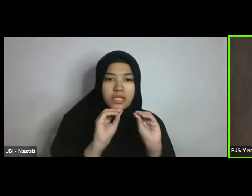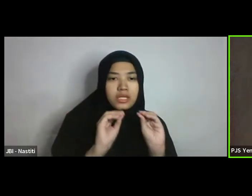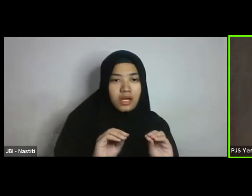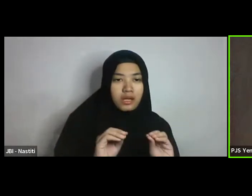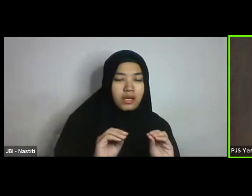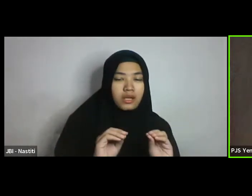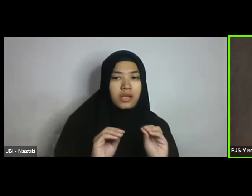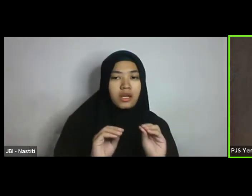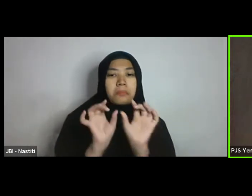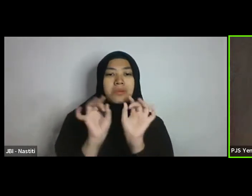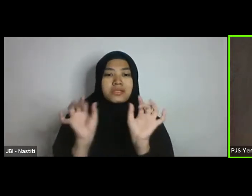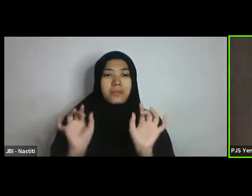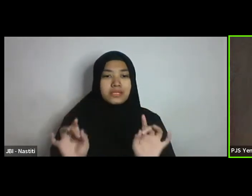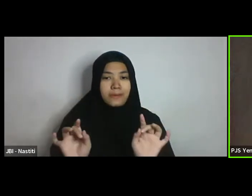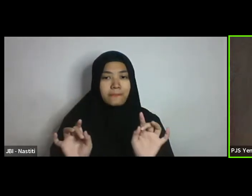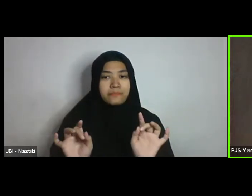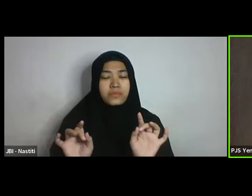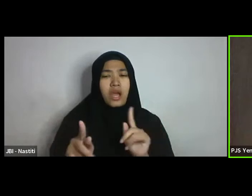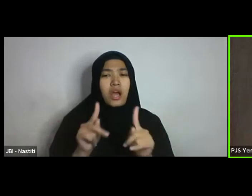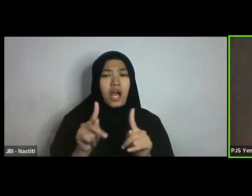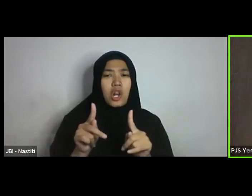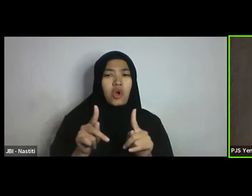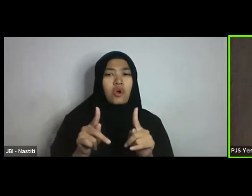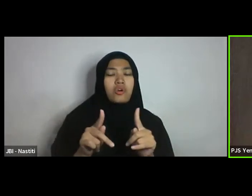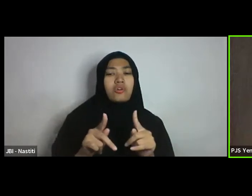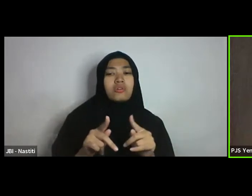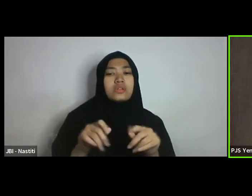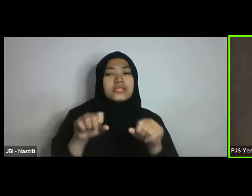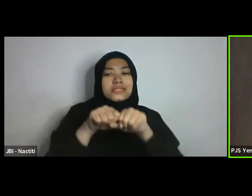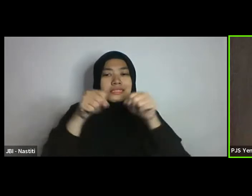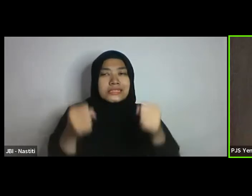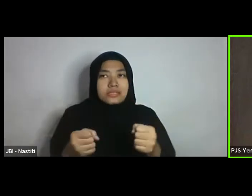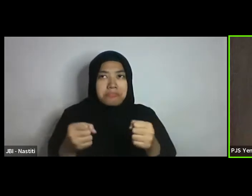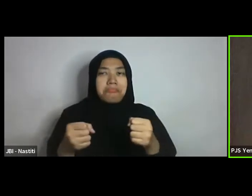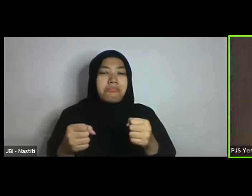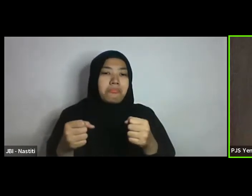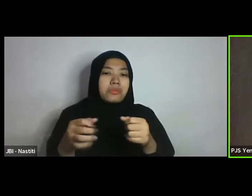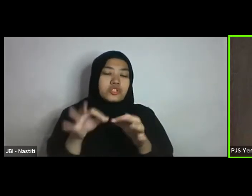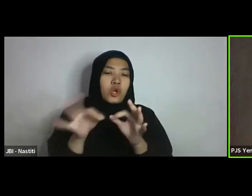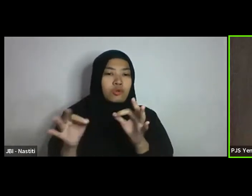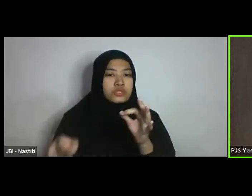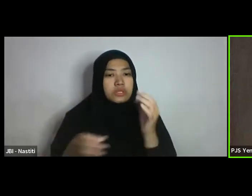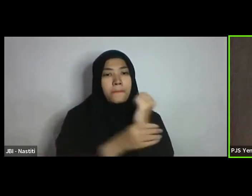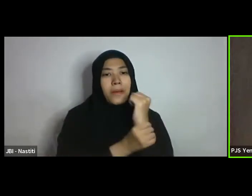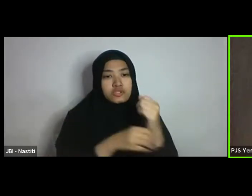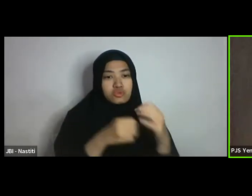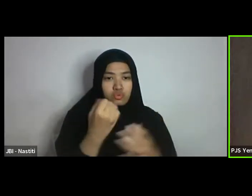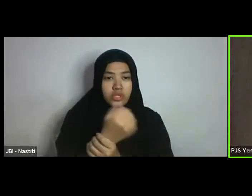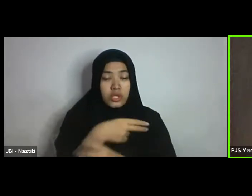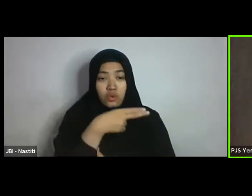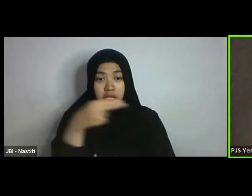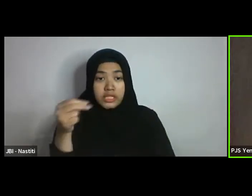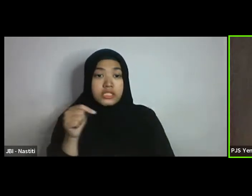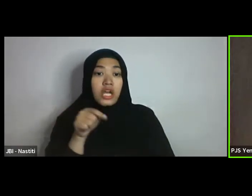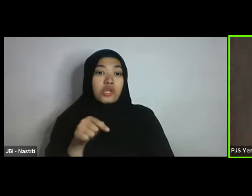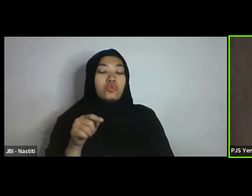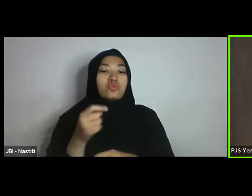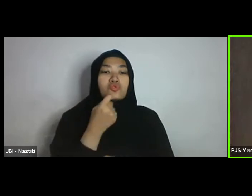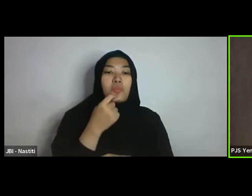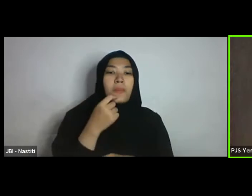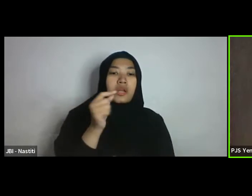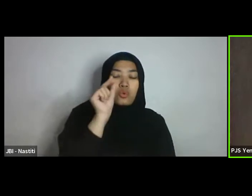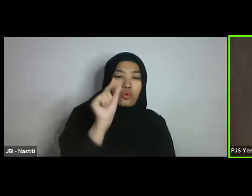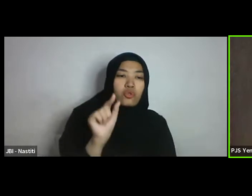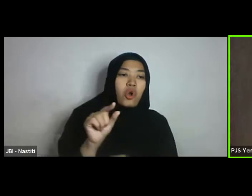di Indonesia yang hanya mengandalkan obat-obatan pastinya gagal, sudah bisa dipastikan. Jadi itu